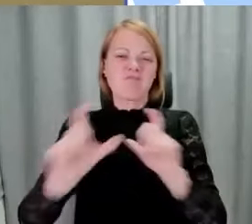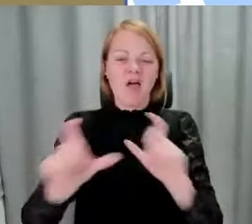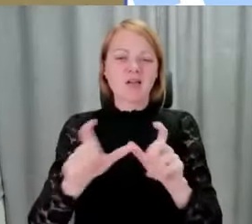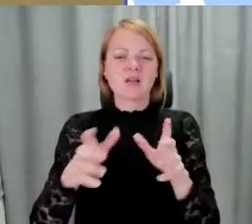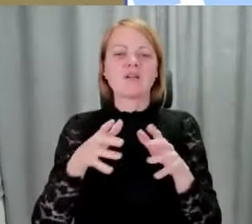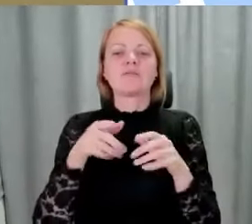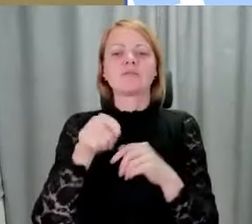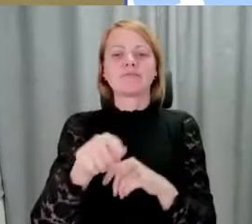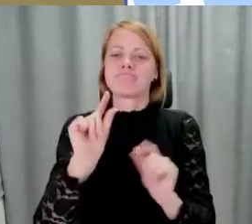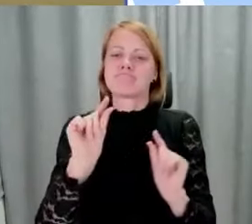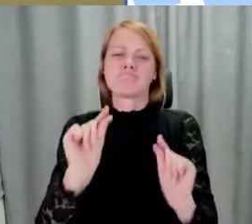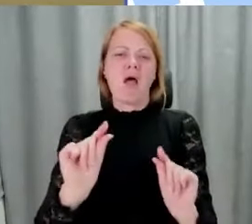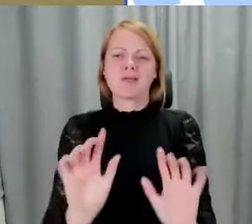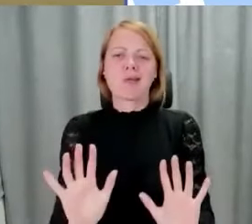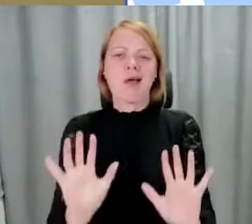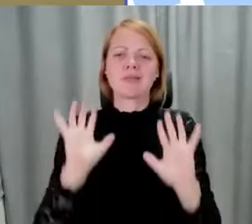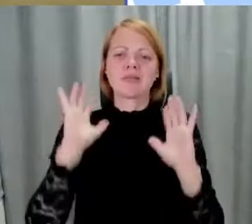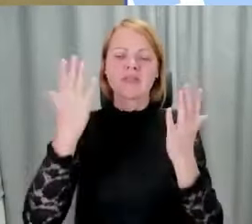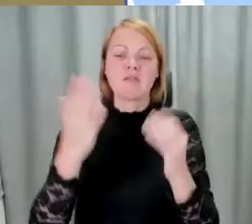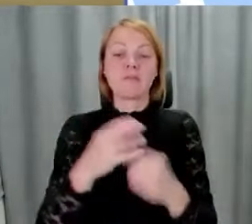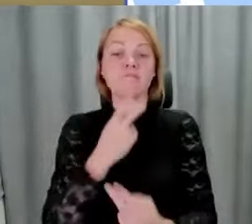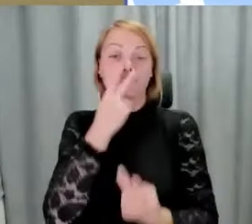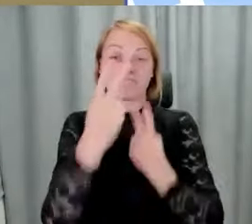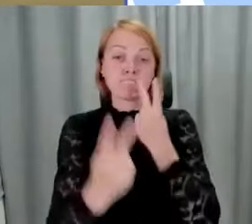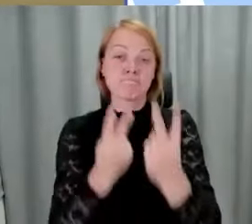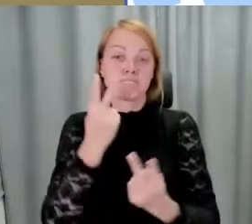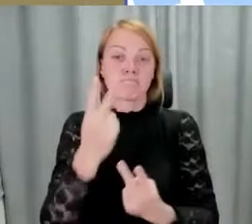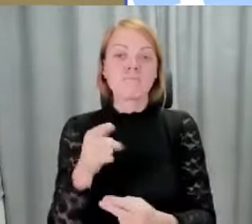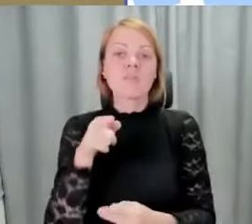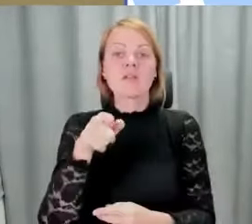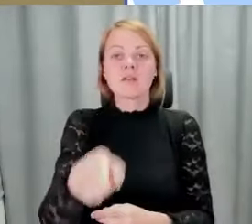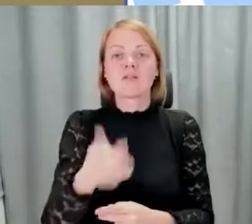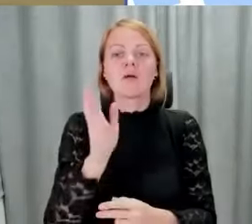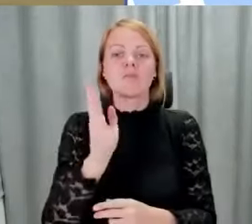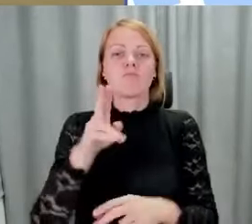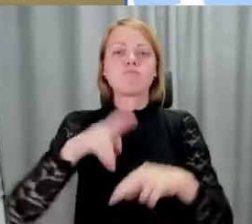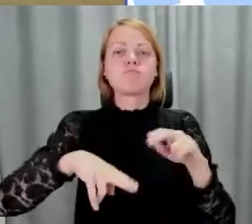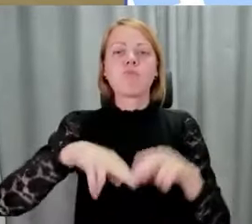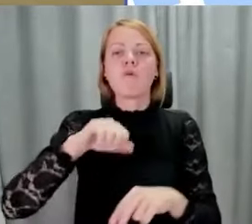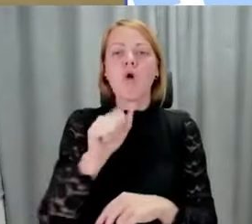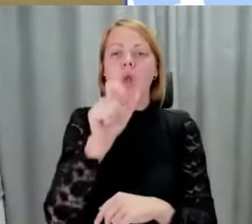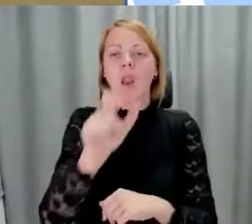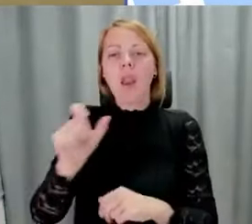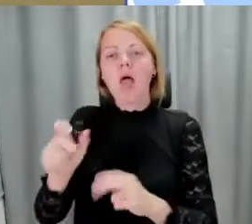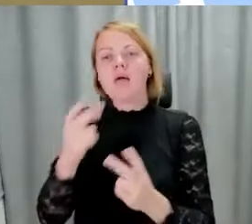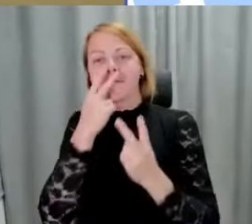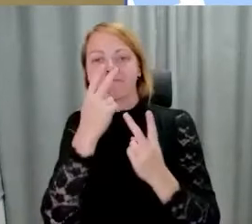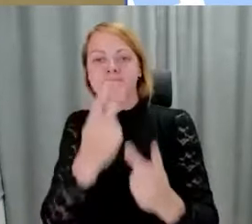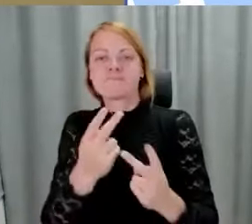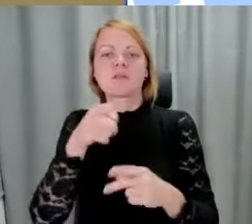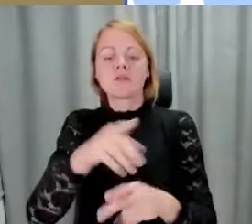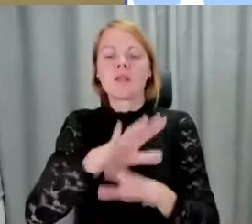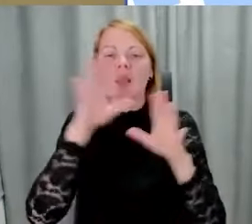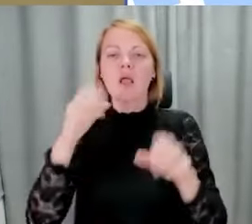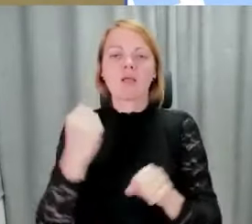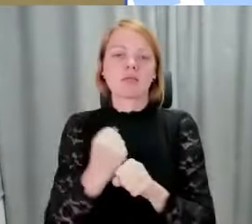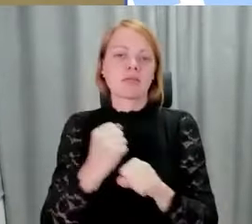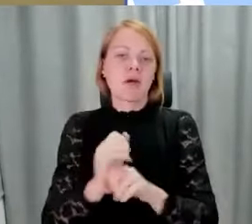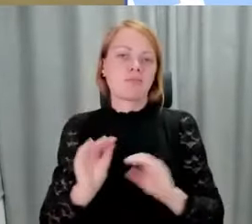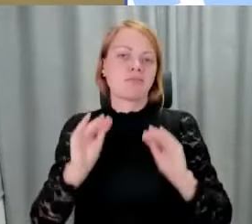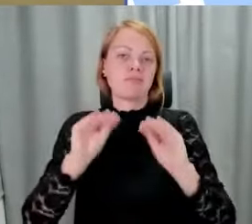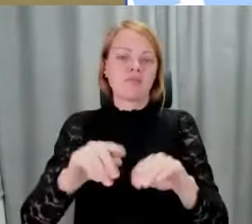mazi gadījumi. Tas, ko mēs redzam, un tas arī, ko būtu kolēģi ļoti lielu darbu ieguldījuši ar esošu objektu